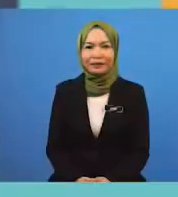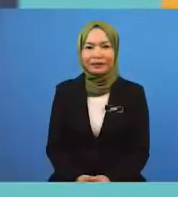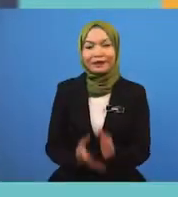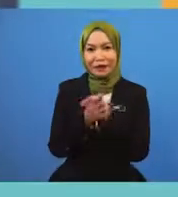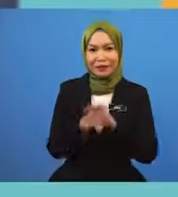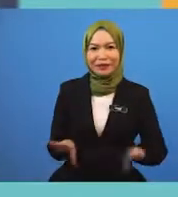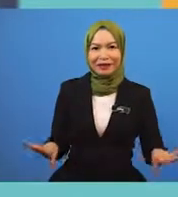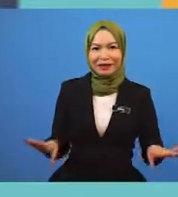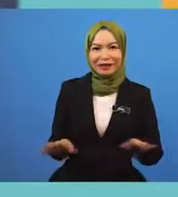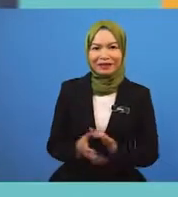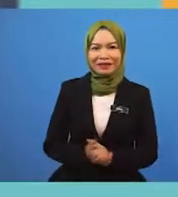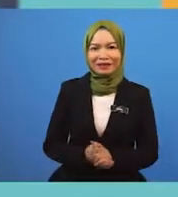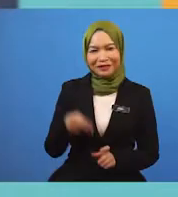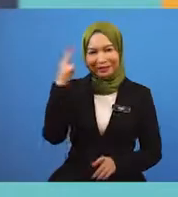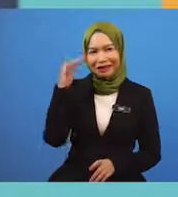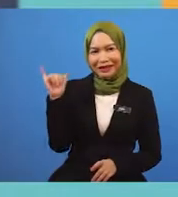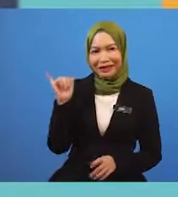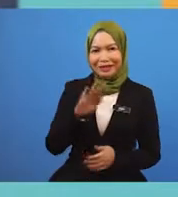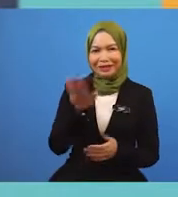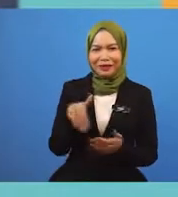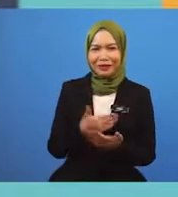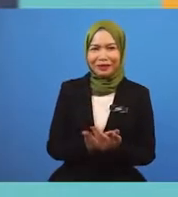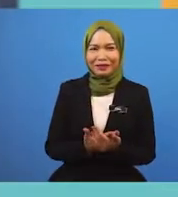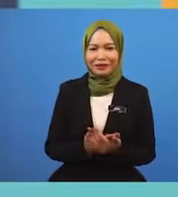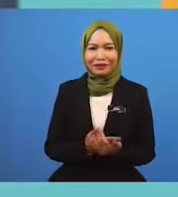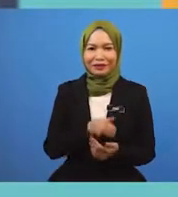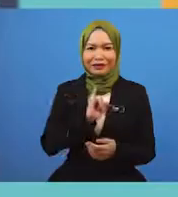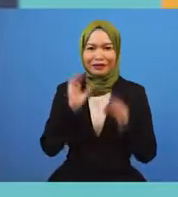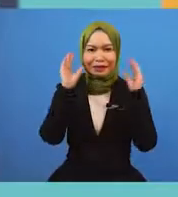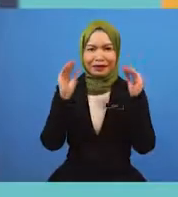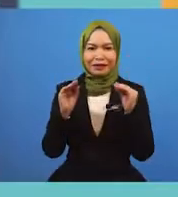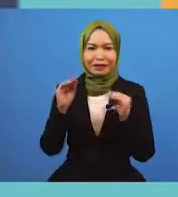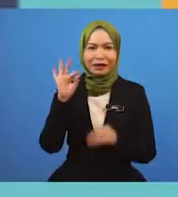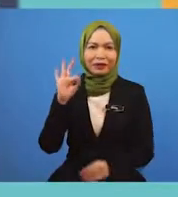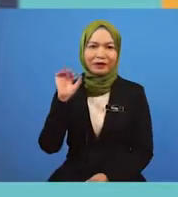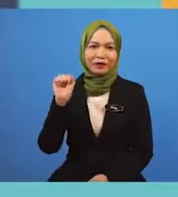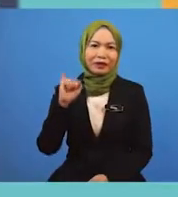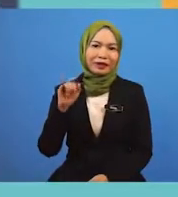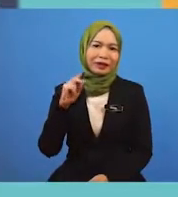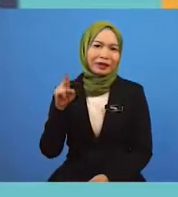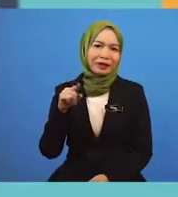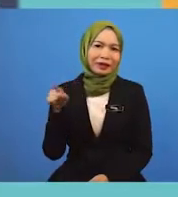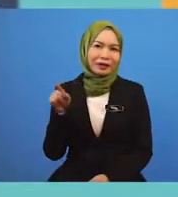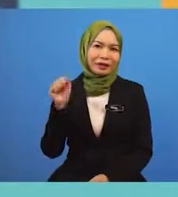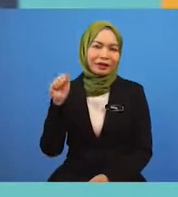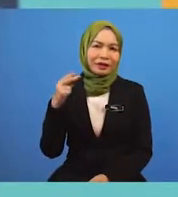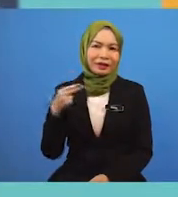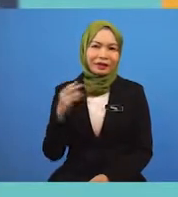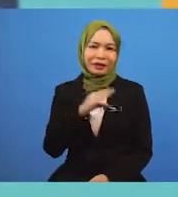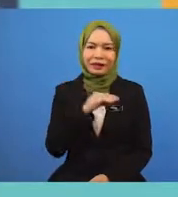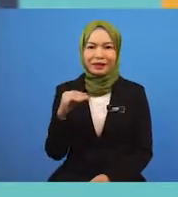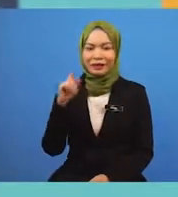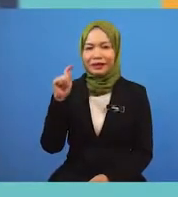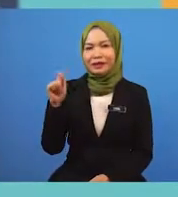selamat sejahtera. Hai semua, saya Cikgu Nur Faiza Baharudin dan Cikgu Tung Suling